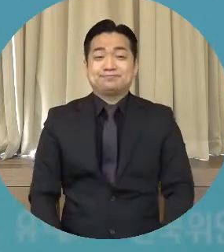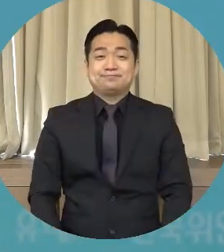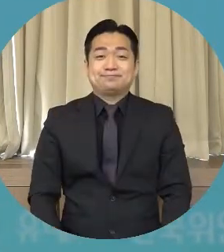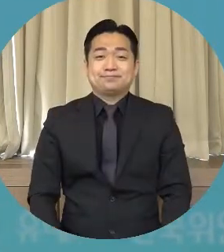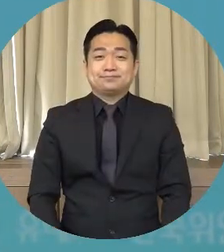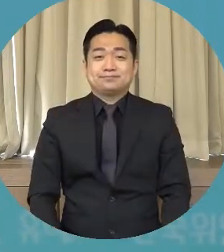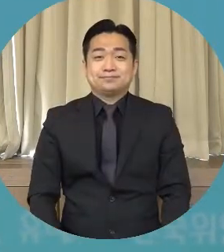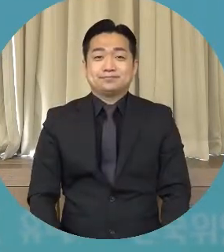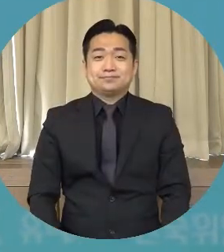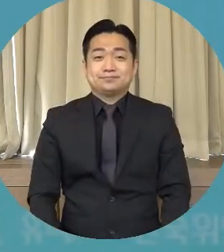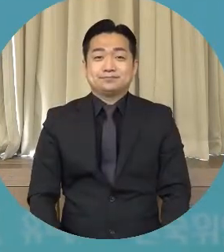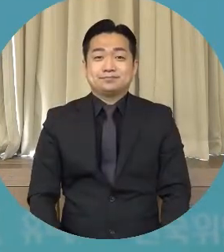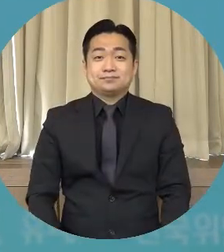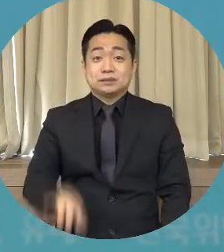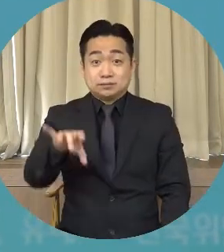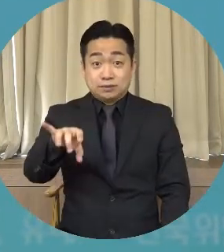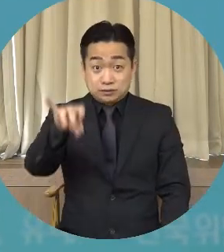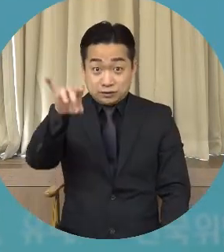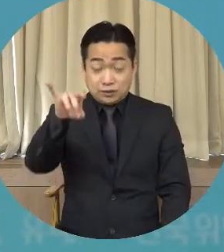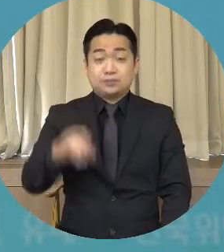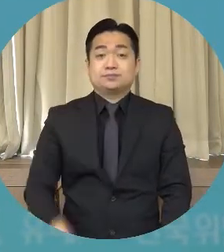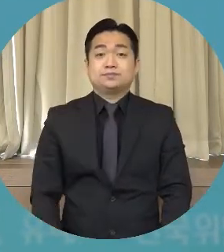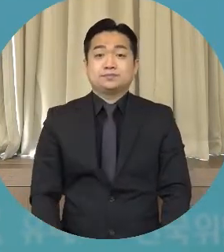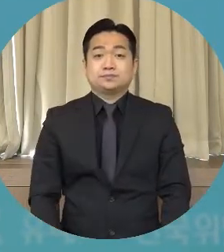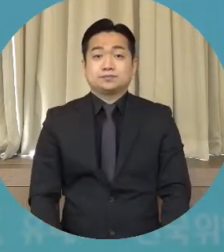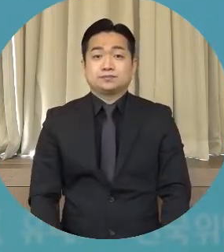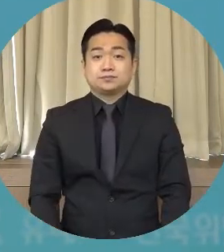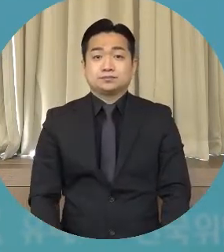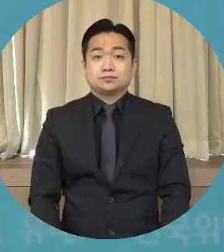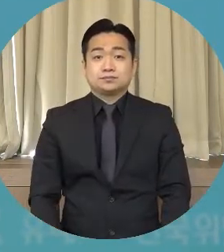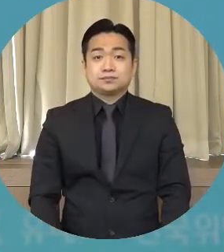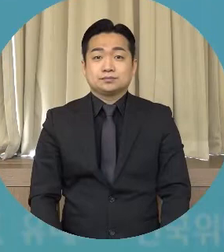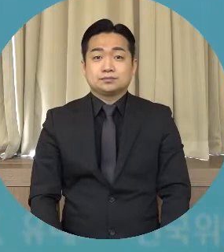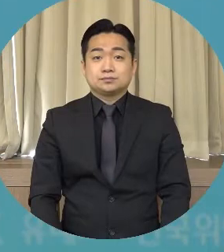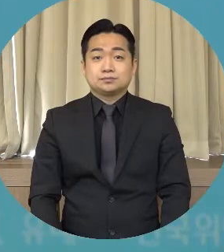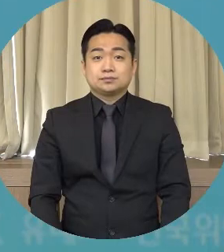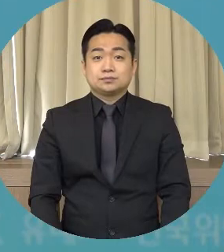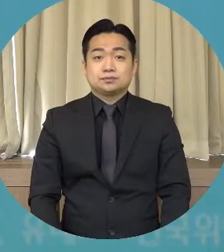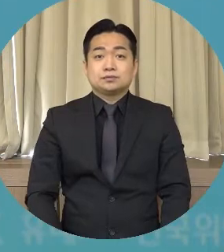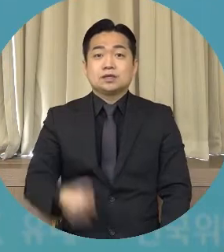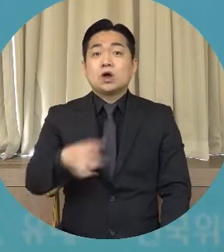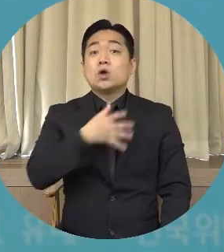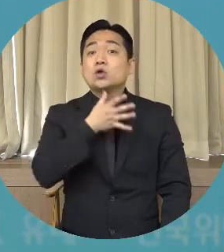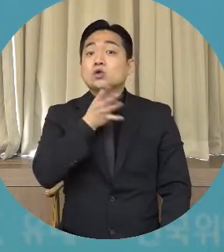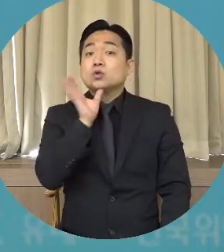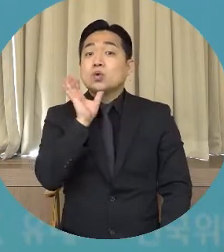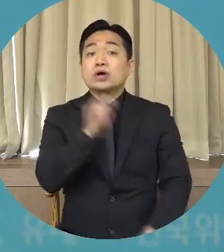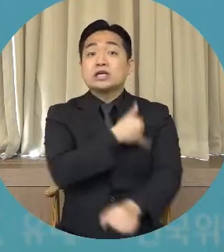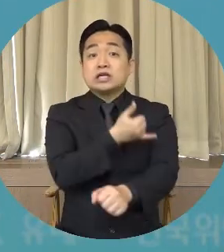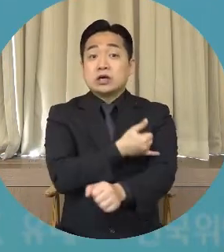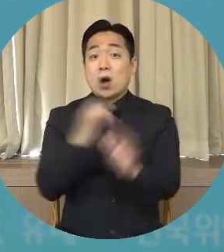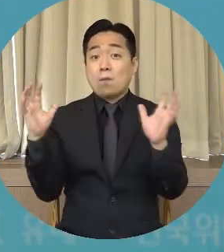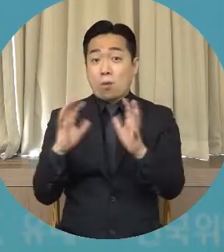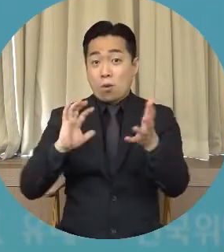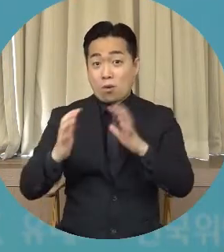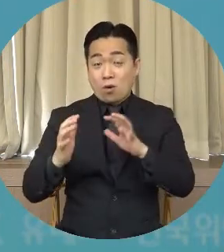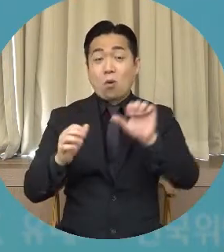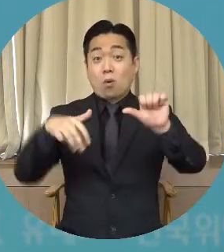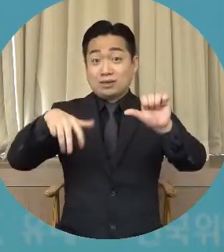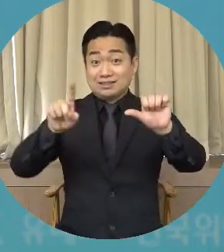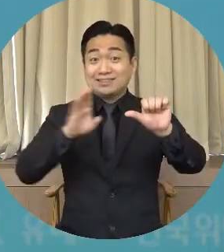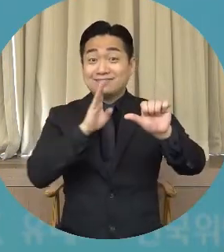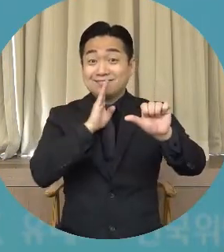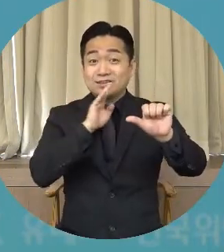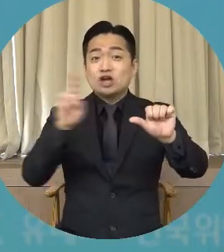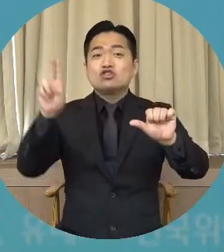드리겠습니다. 우선 저희 인권이야기 함께하는 노인인권 포럼의 5차인데요. 오늘 유엔